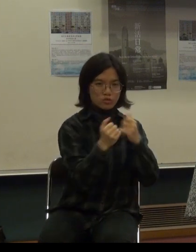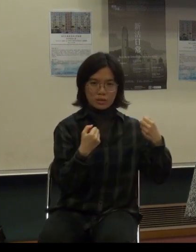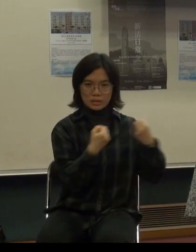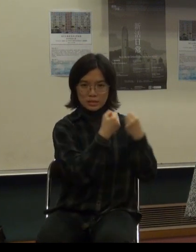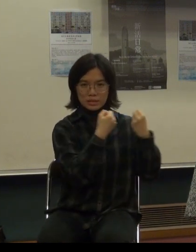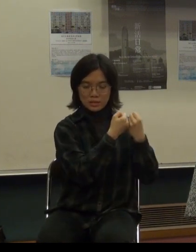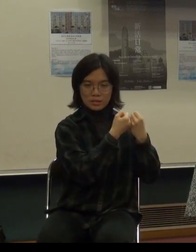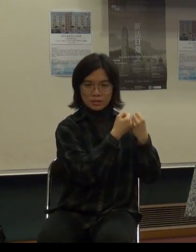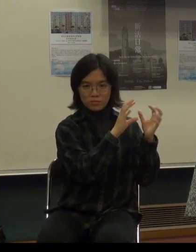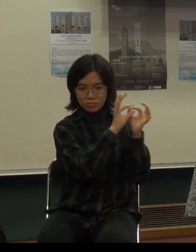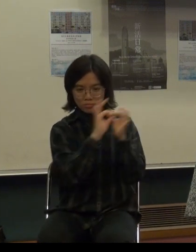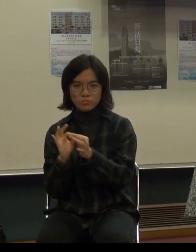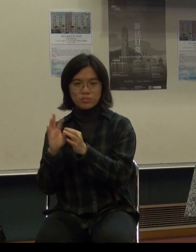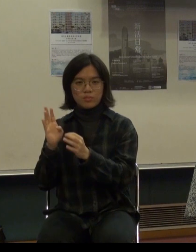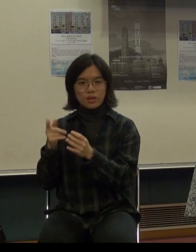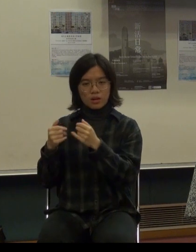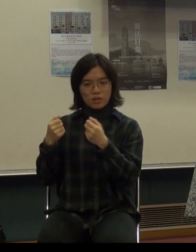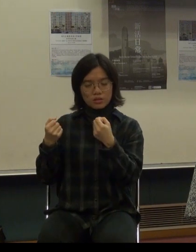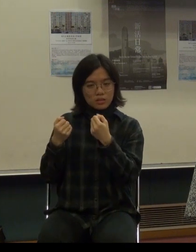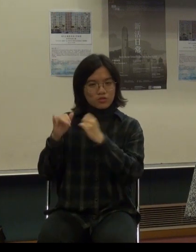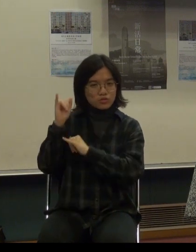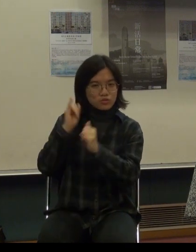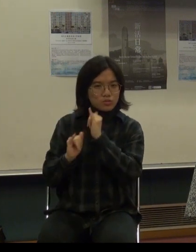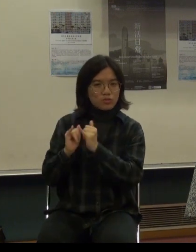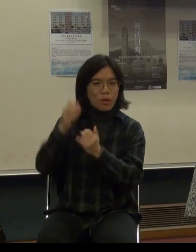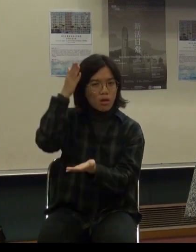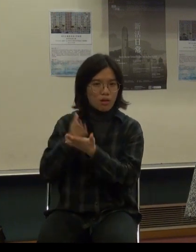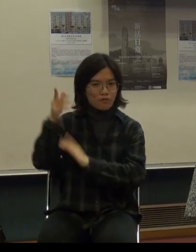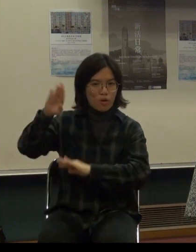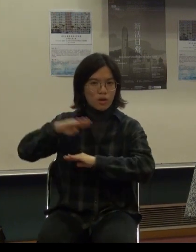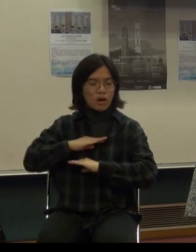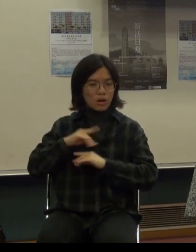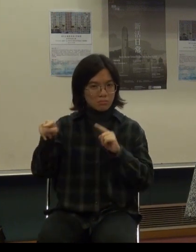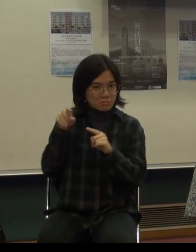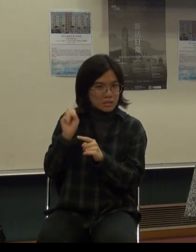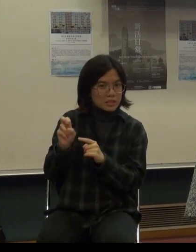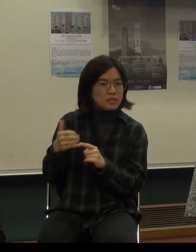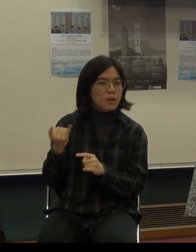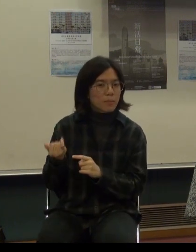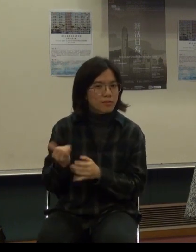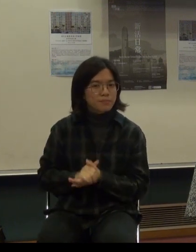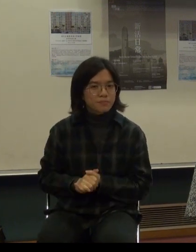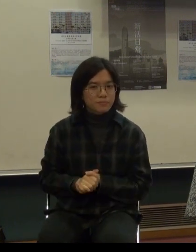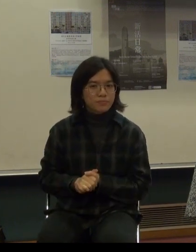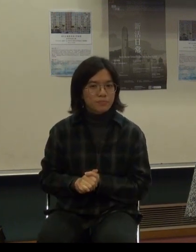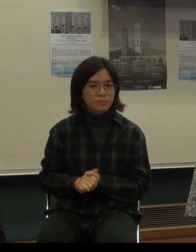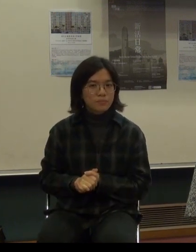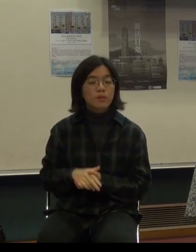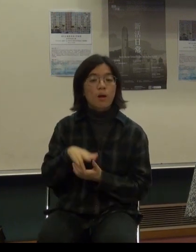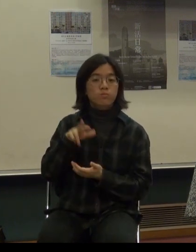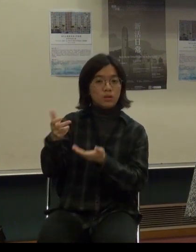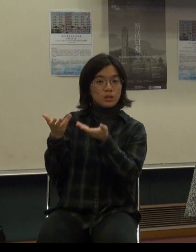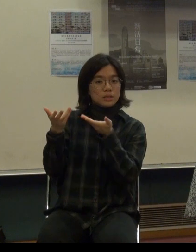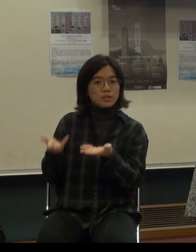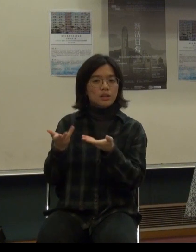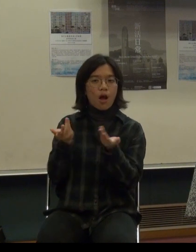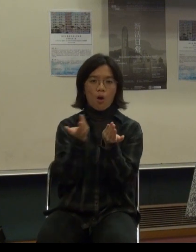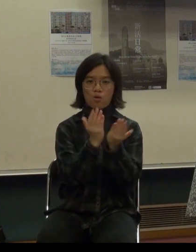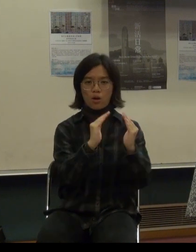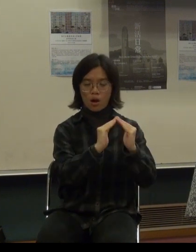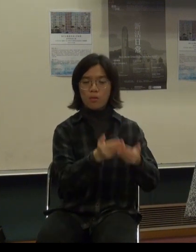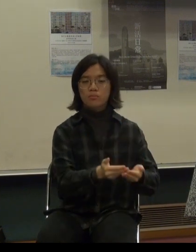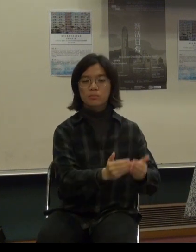出嚟嗰個風格，即係話我哋用一啲好簡約嘅風格去咧，而家仲係咪咁樣做？你睇下而家起嘅學